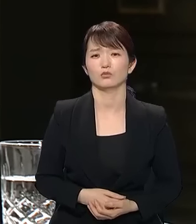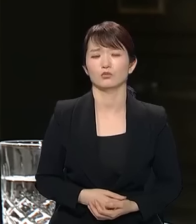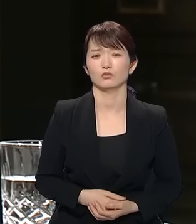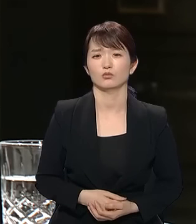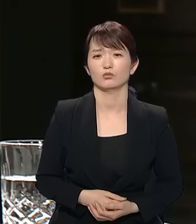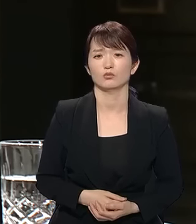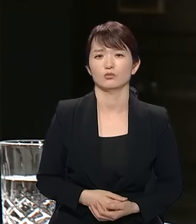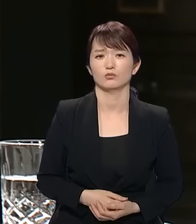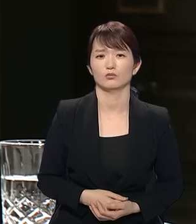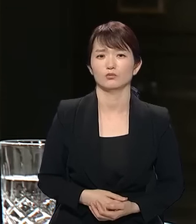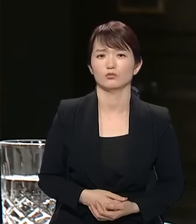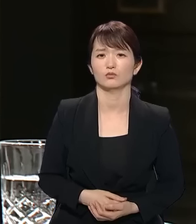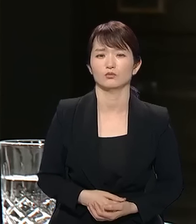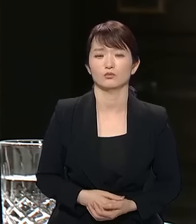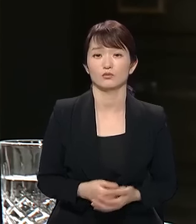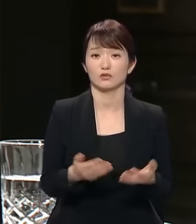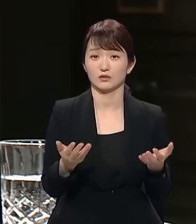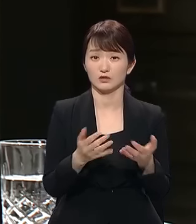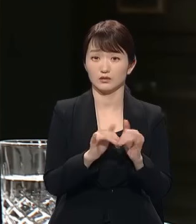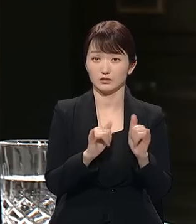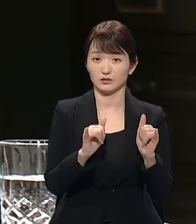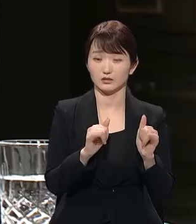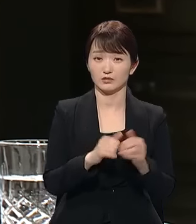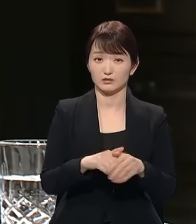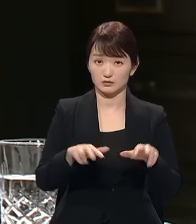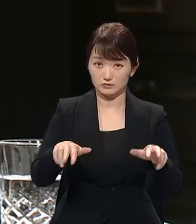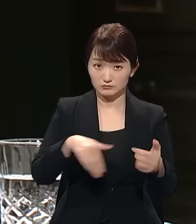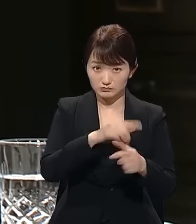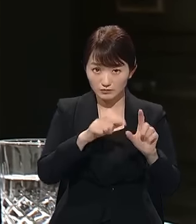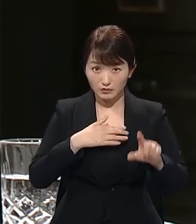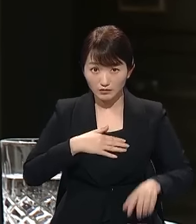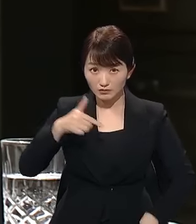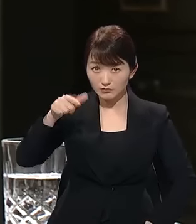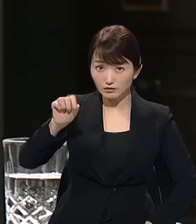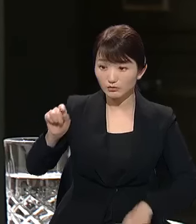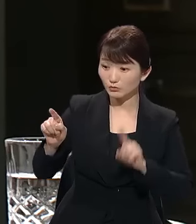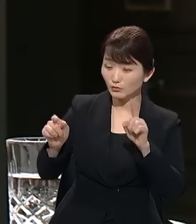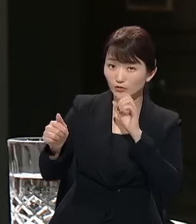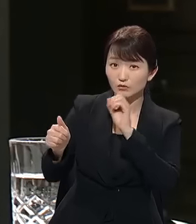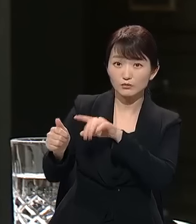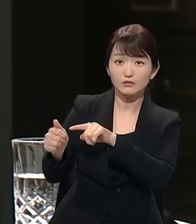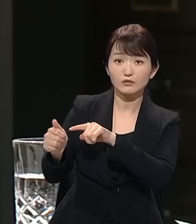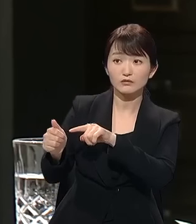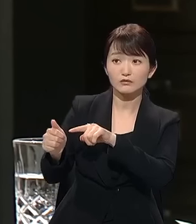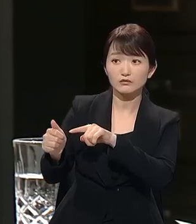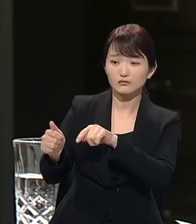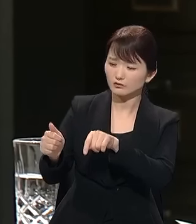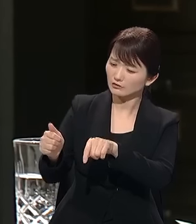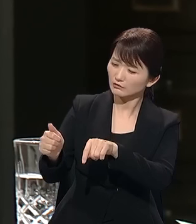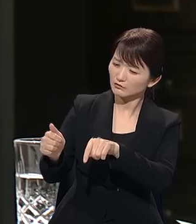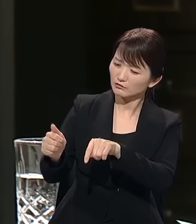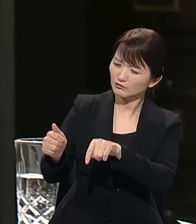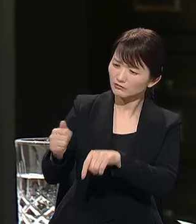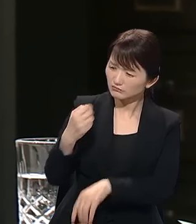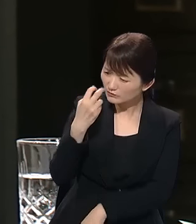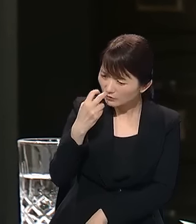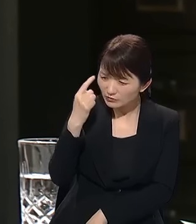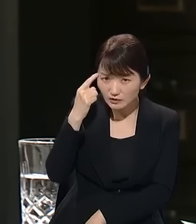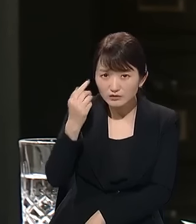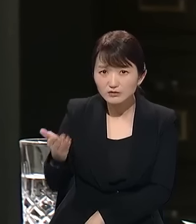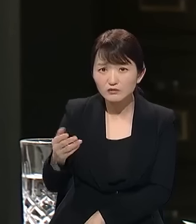여기서 직원들이 당연히 이 상황을 알고 강영욱 씨한테 뭐라고 했겠습니까? 이거는 좀 감시하는 거